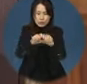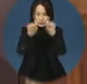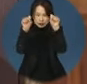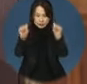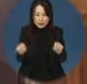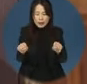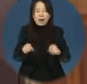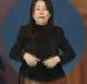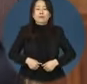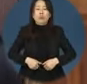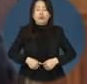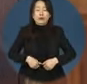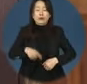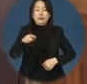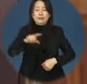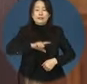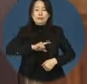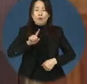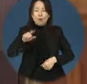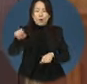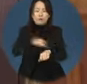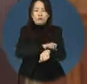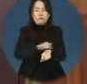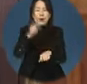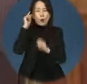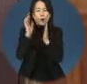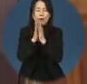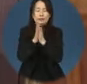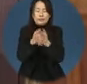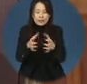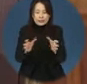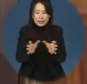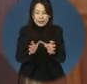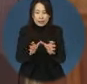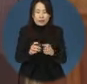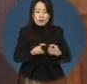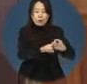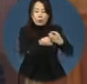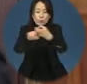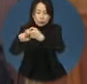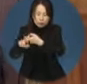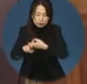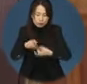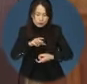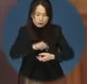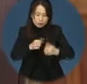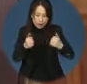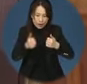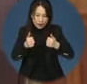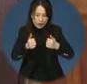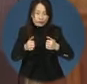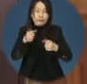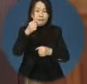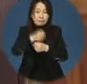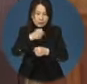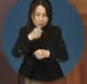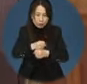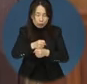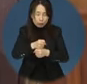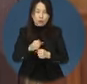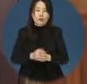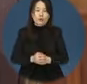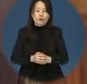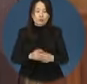지방자치단체 라 그래서 이 세계의 기구의 공통된 우애를 만들고 또 이 세계의 지역의